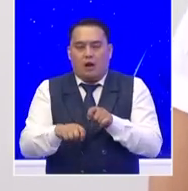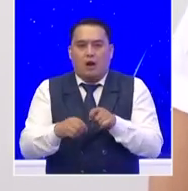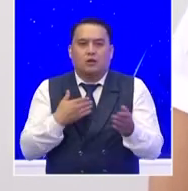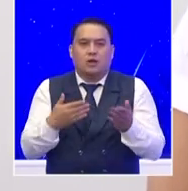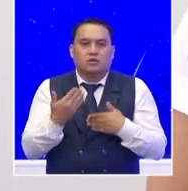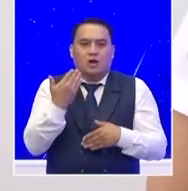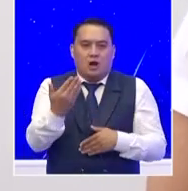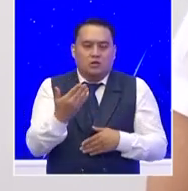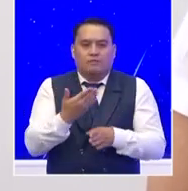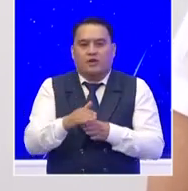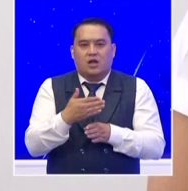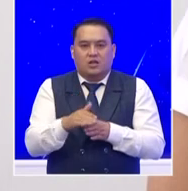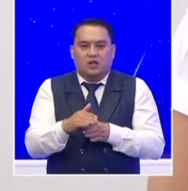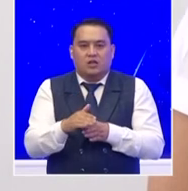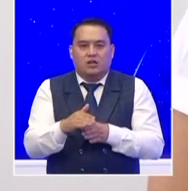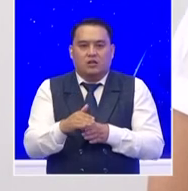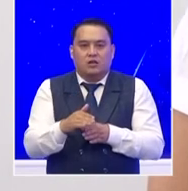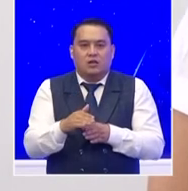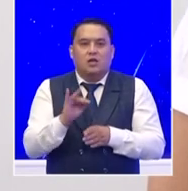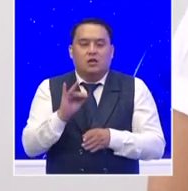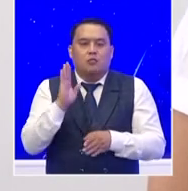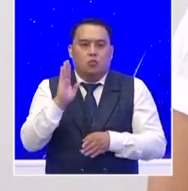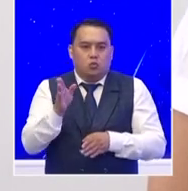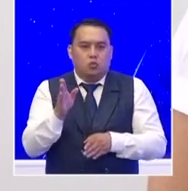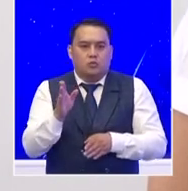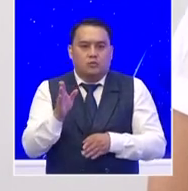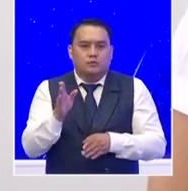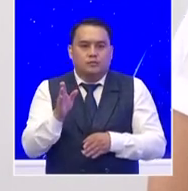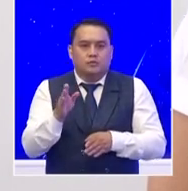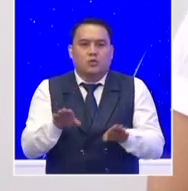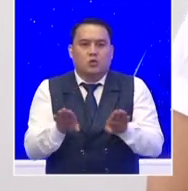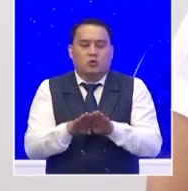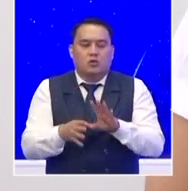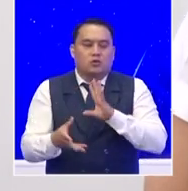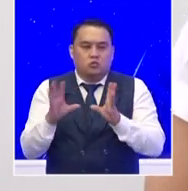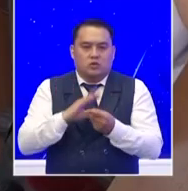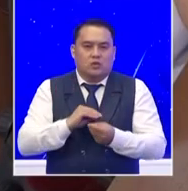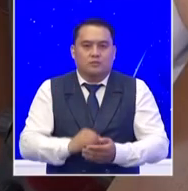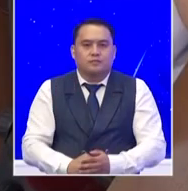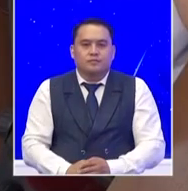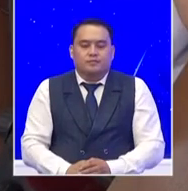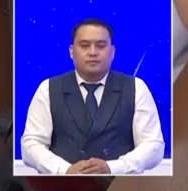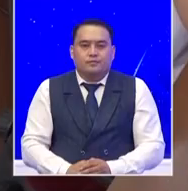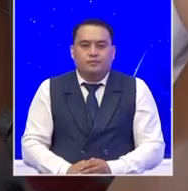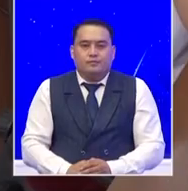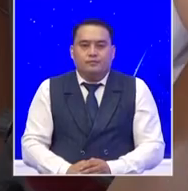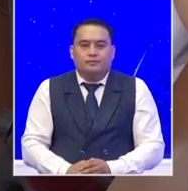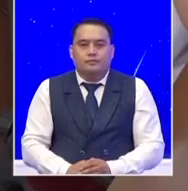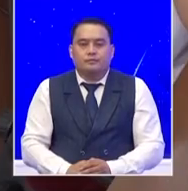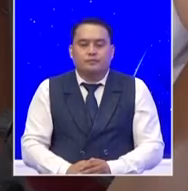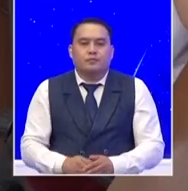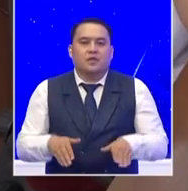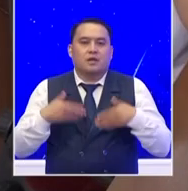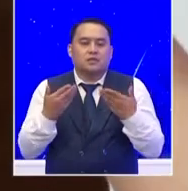отношении данной кредитной организации, и будут соответствующие результаты. С начала текущего года в